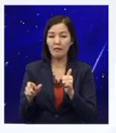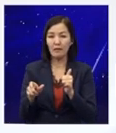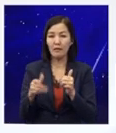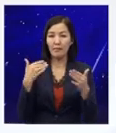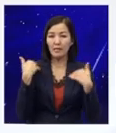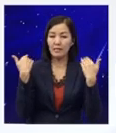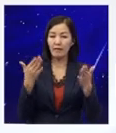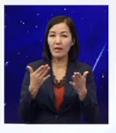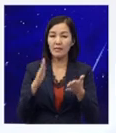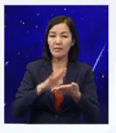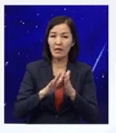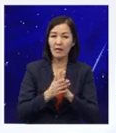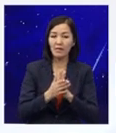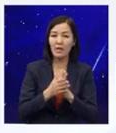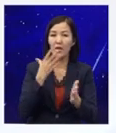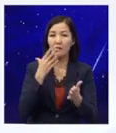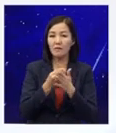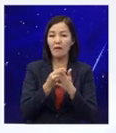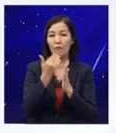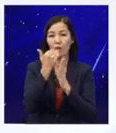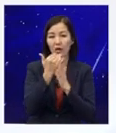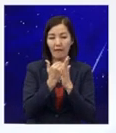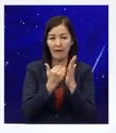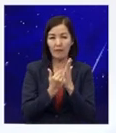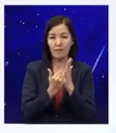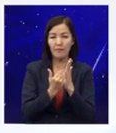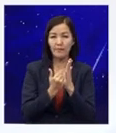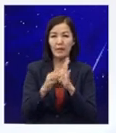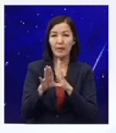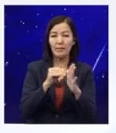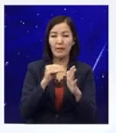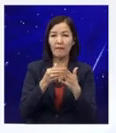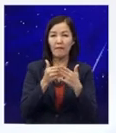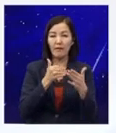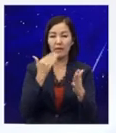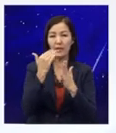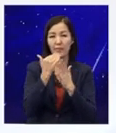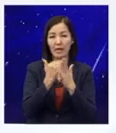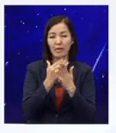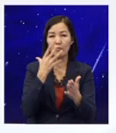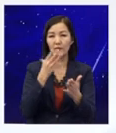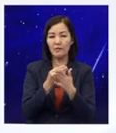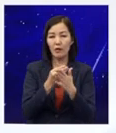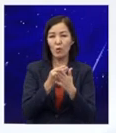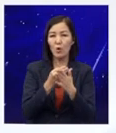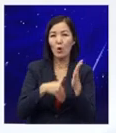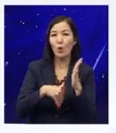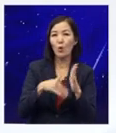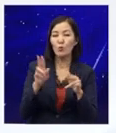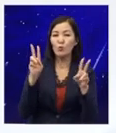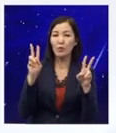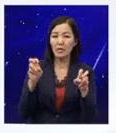представляет согласно своего графика, согласно своей предвыборной программы, свою фишку. То есть